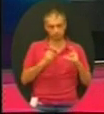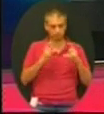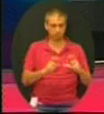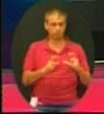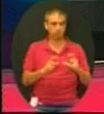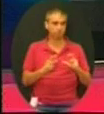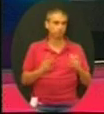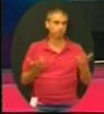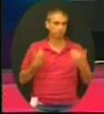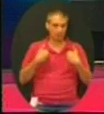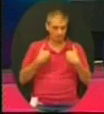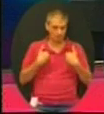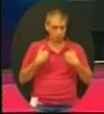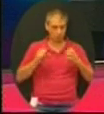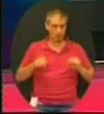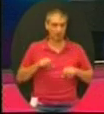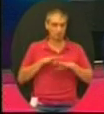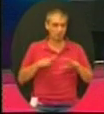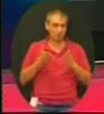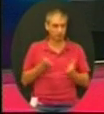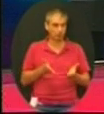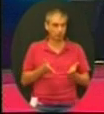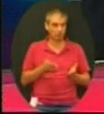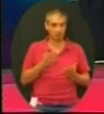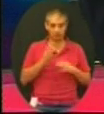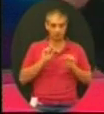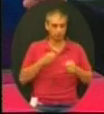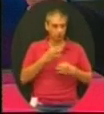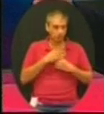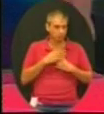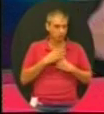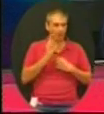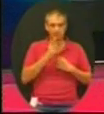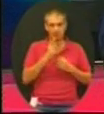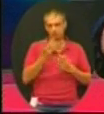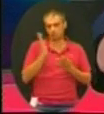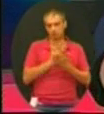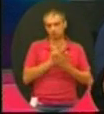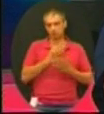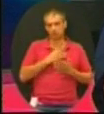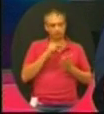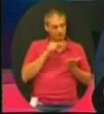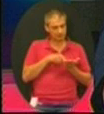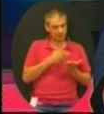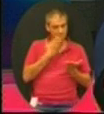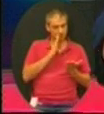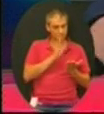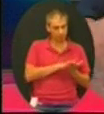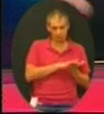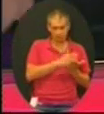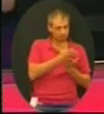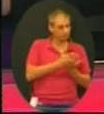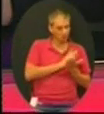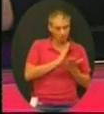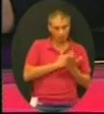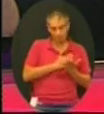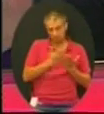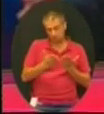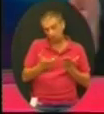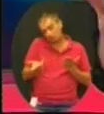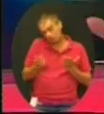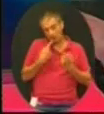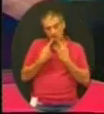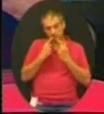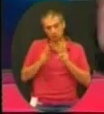מסרטטים לעצמנו, אנחנו, הריבון בשטח, כשזה בידינו, אפילו באופן חד, זה נגיד, זאת ירושלים שלא תחולק, ומעבר לזה, זה יהיה נתון